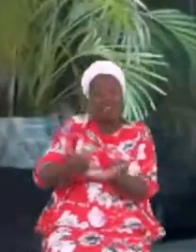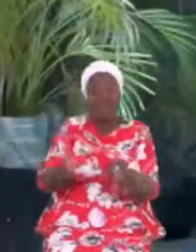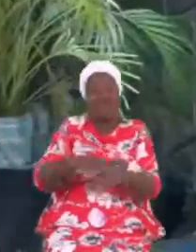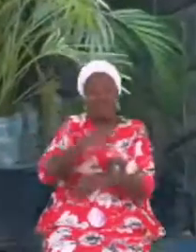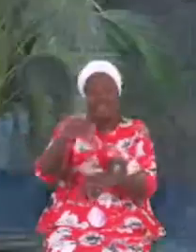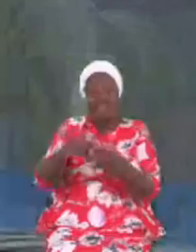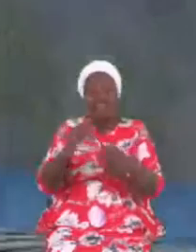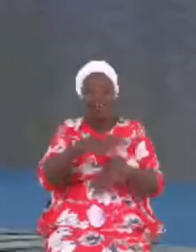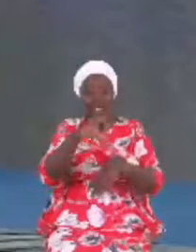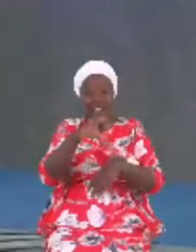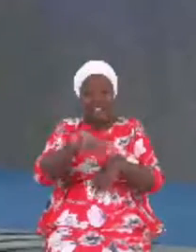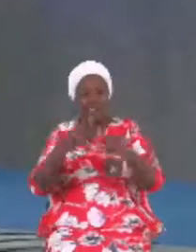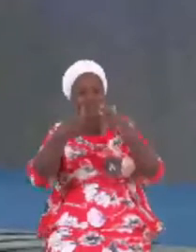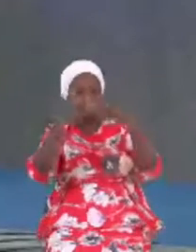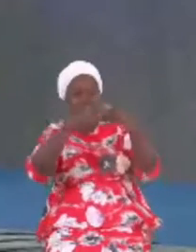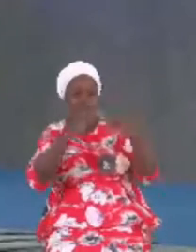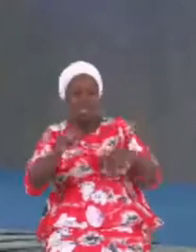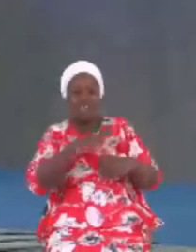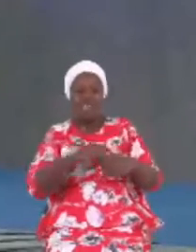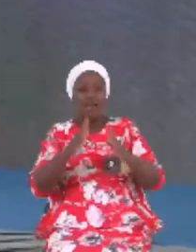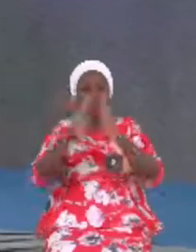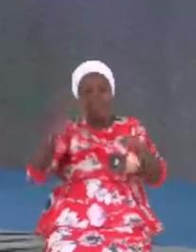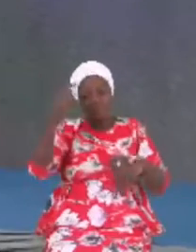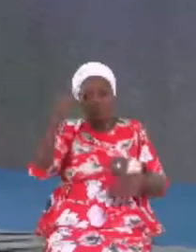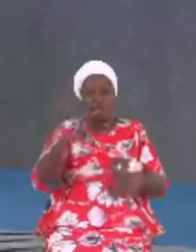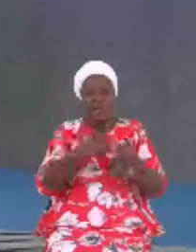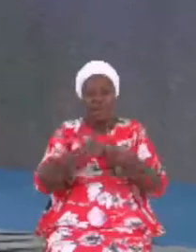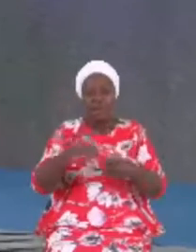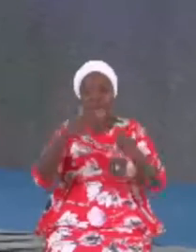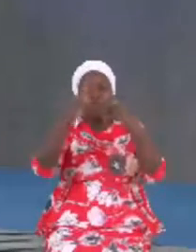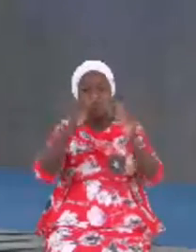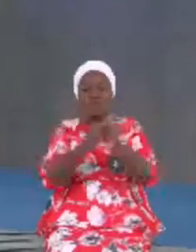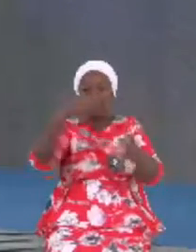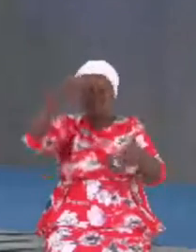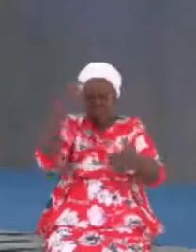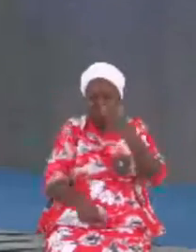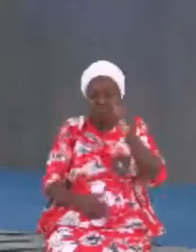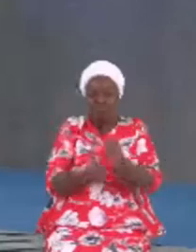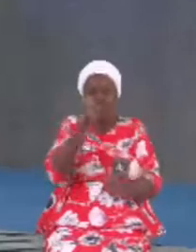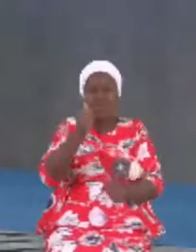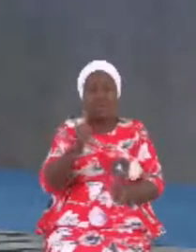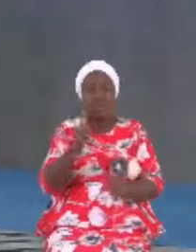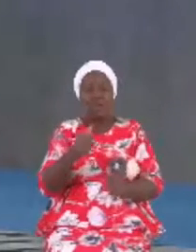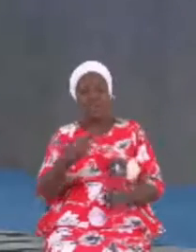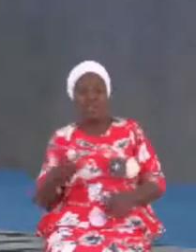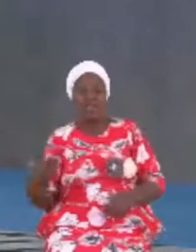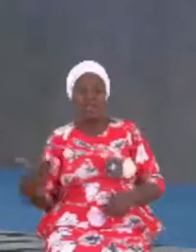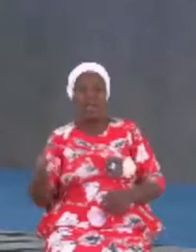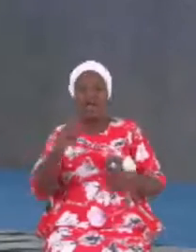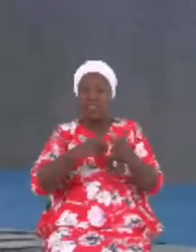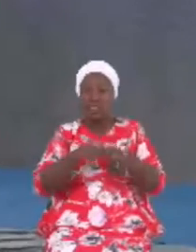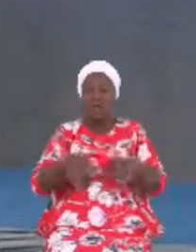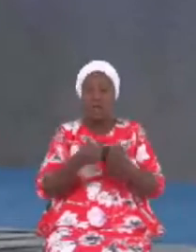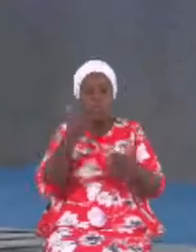qui construit un bungalow pour vous et qui utilise les matériaux les plus chers. Comment ce